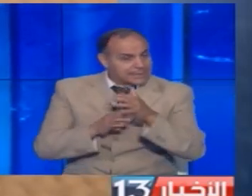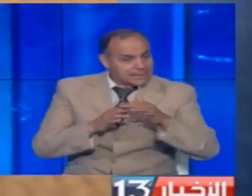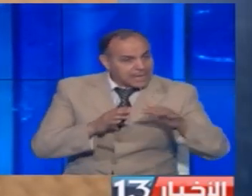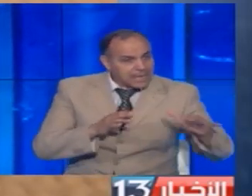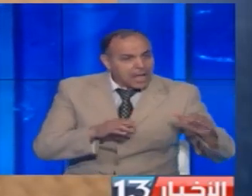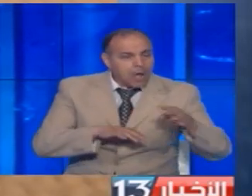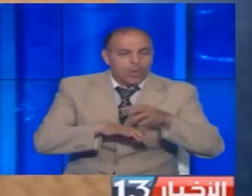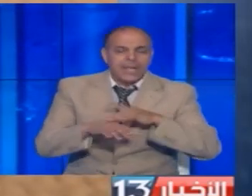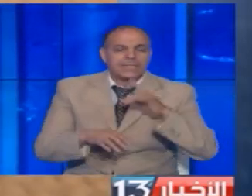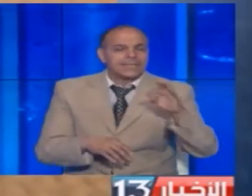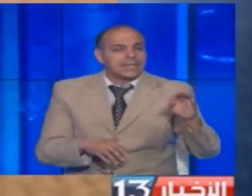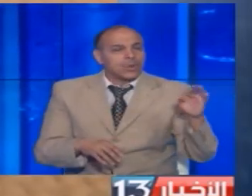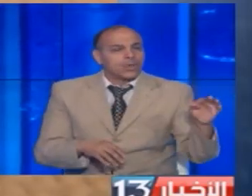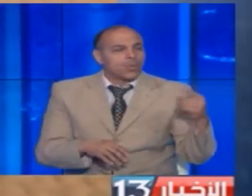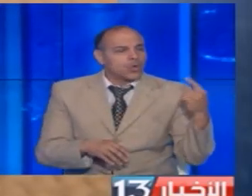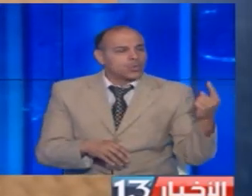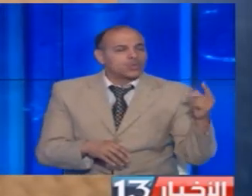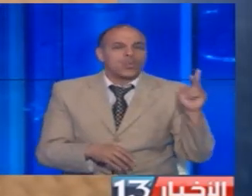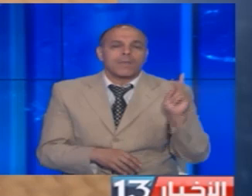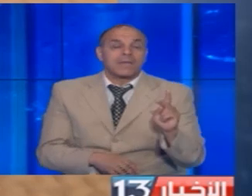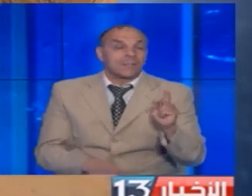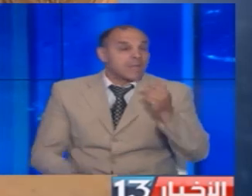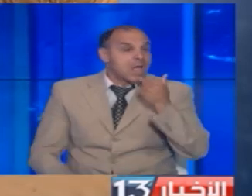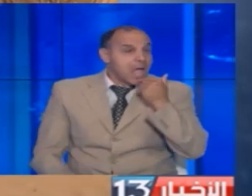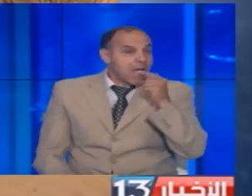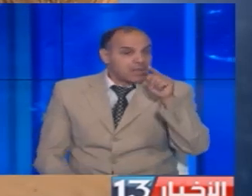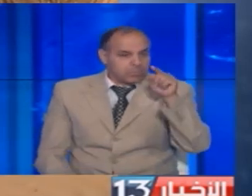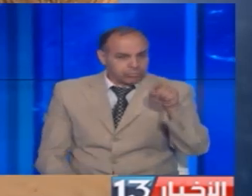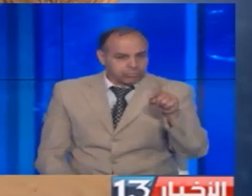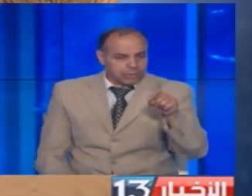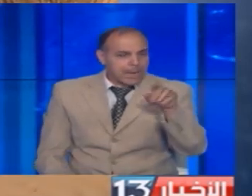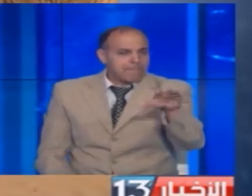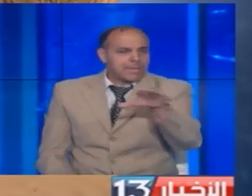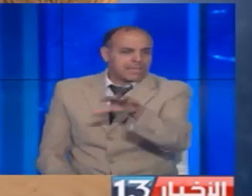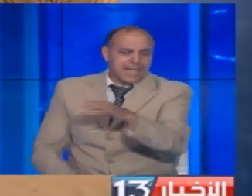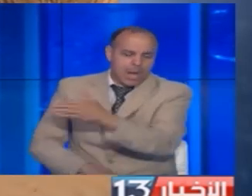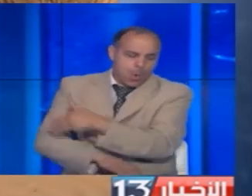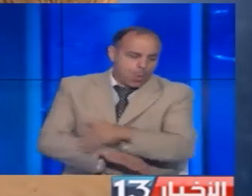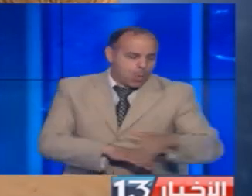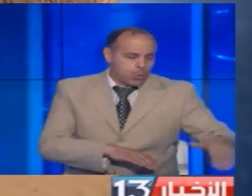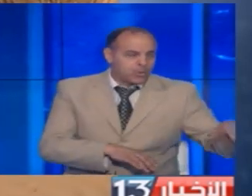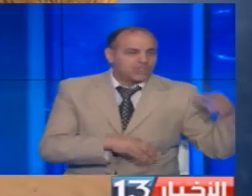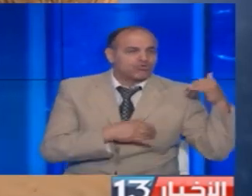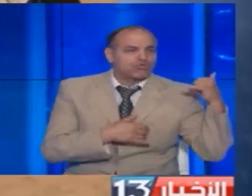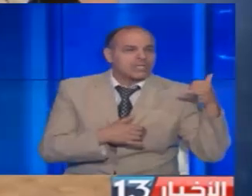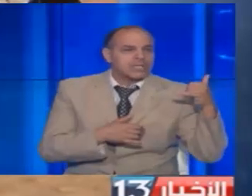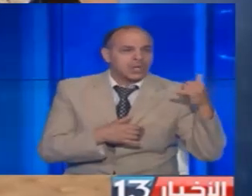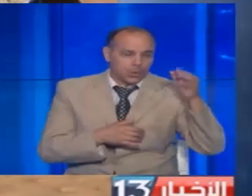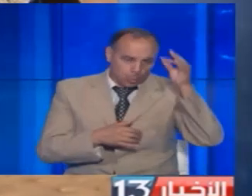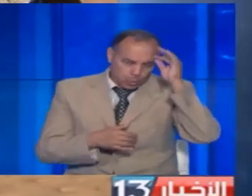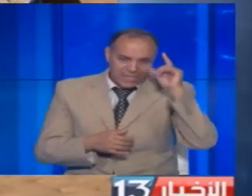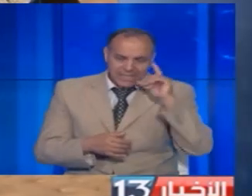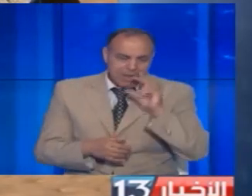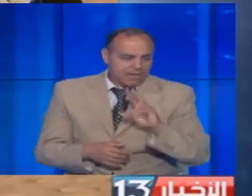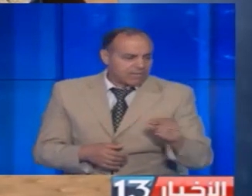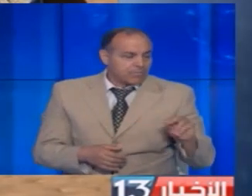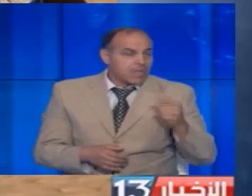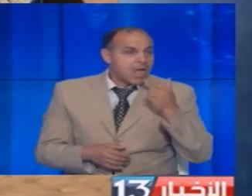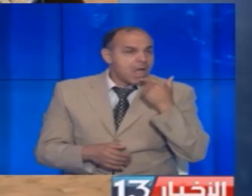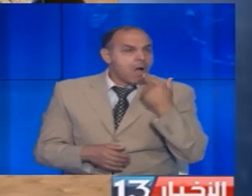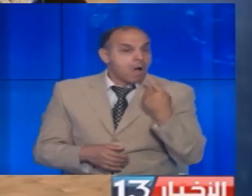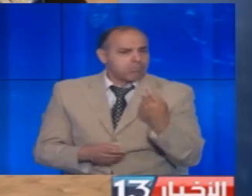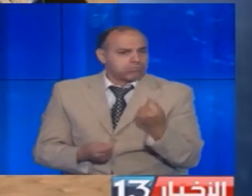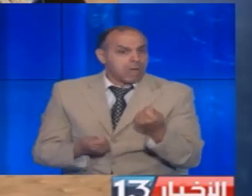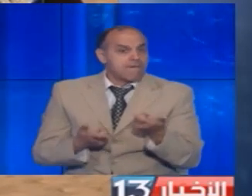ولاية تطاوين وتوزر وقبليه، ولا سيما على المناطق الحدودية الجزائرية التونسية الليبية،